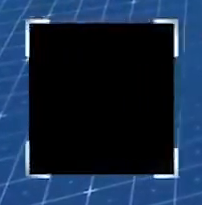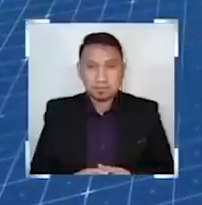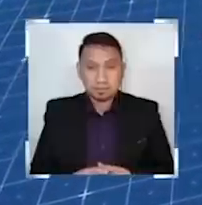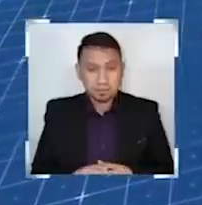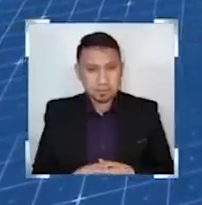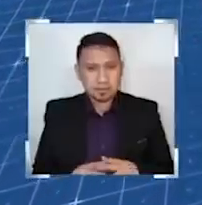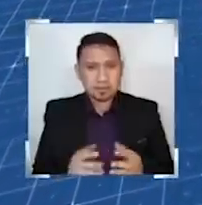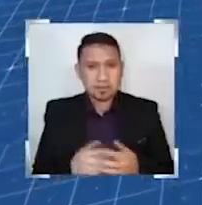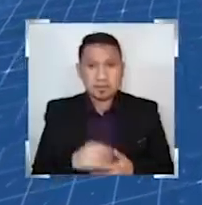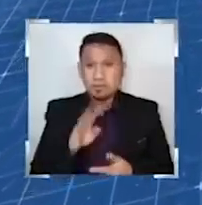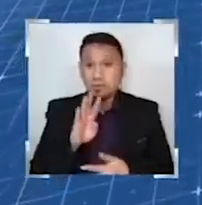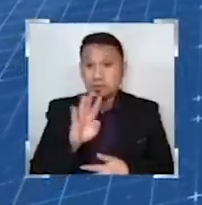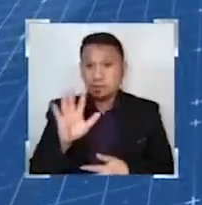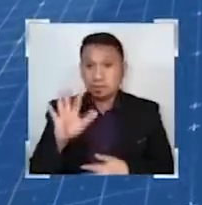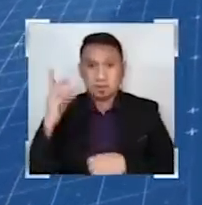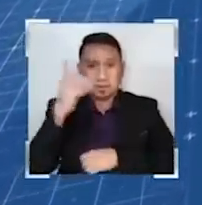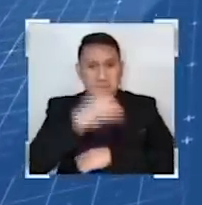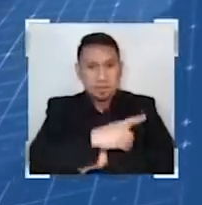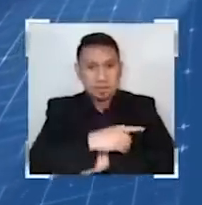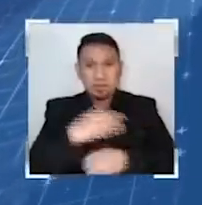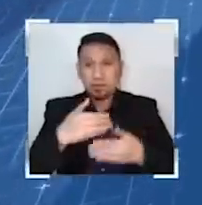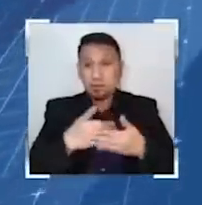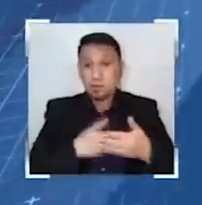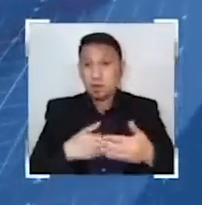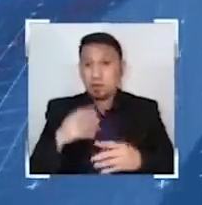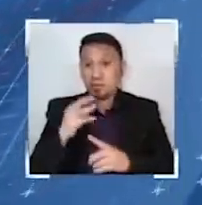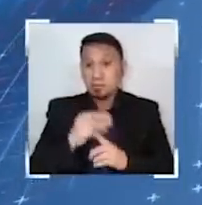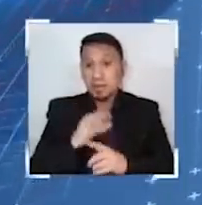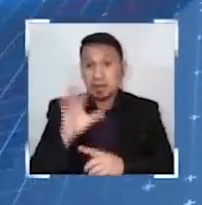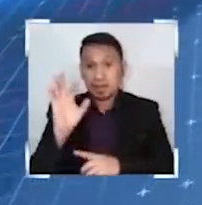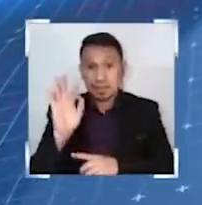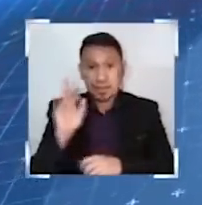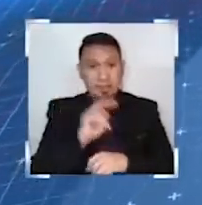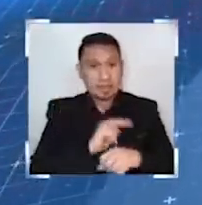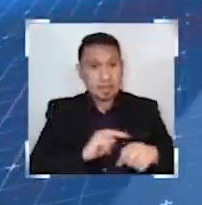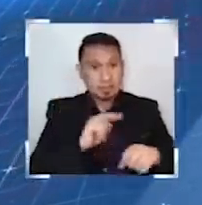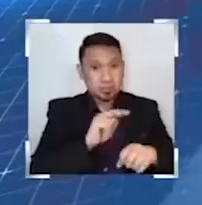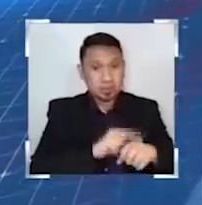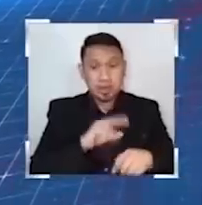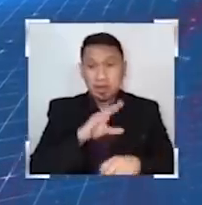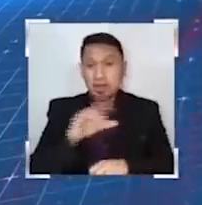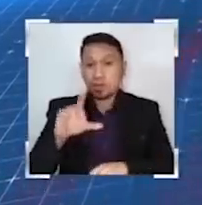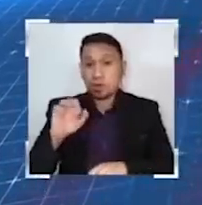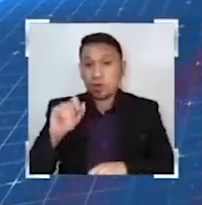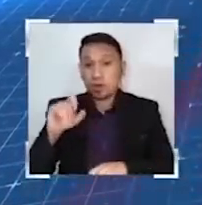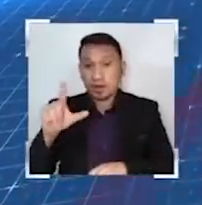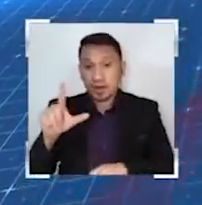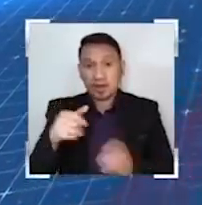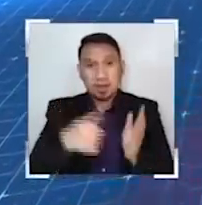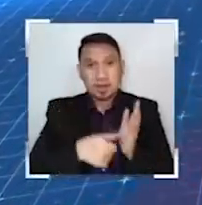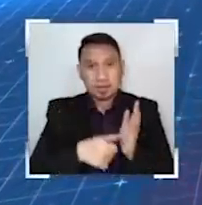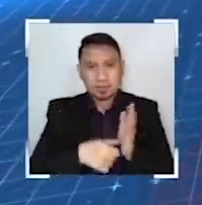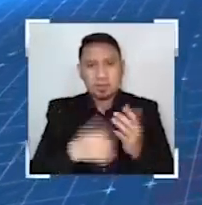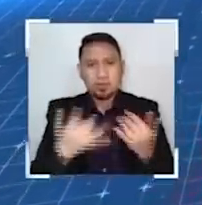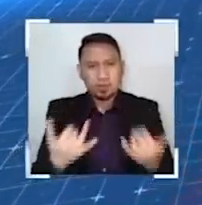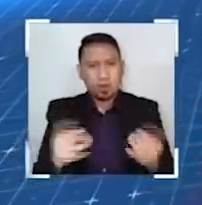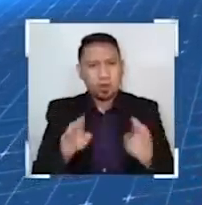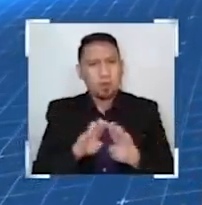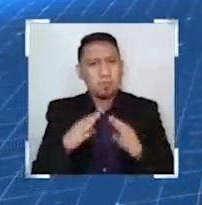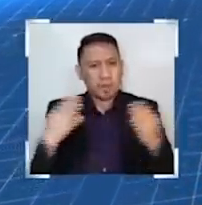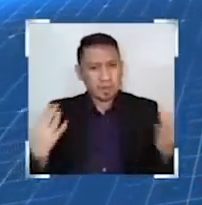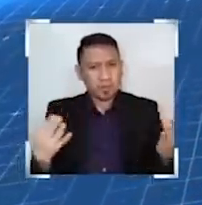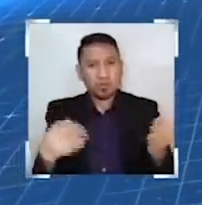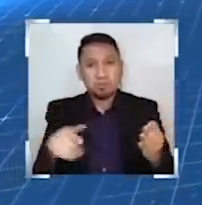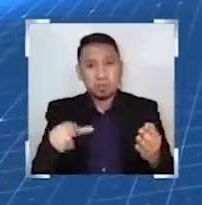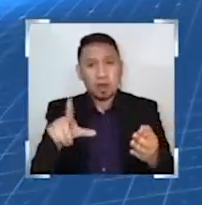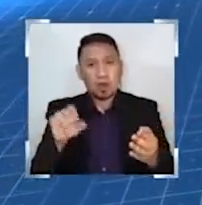Forty-five days na lang bago ang May 9 national and local elections. At ngayong umpisa na rin ang kampanya sa mga lokal na posisyon. Ilan nga ba